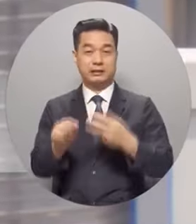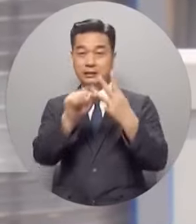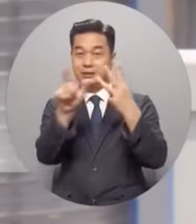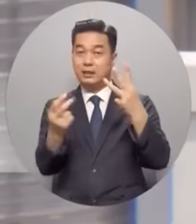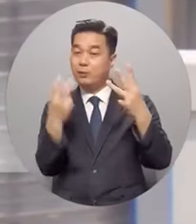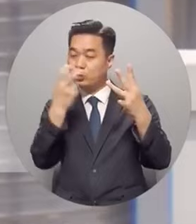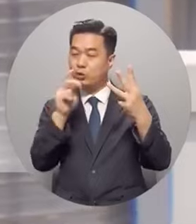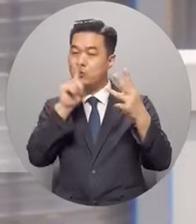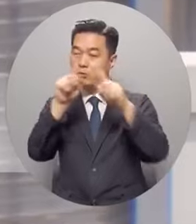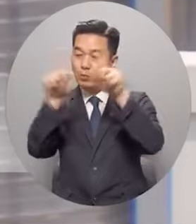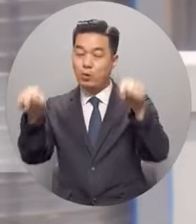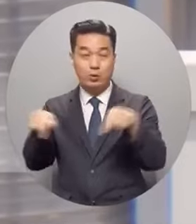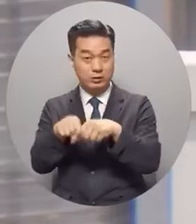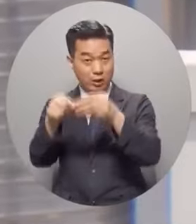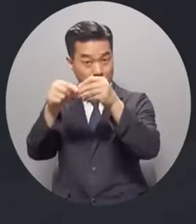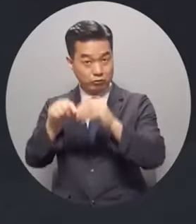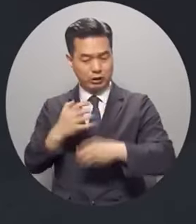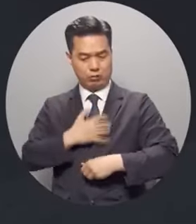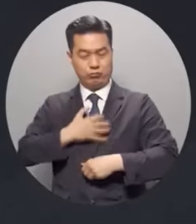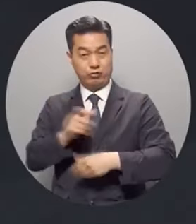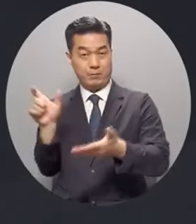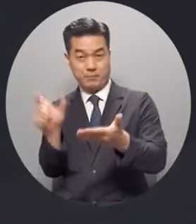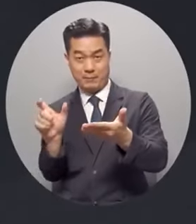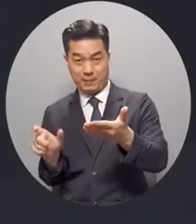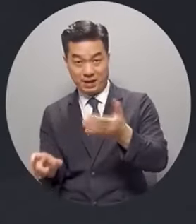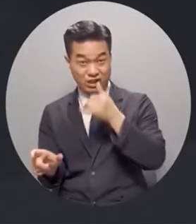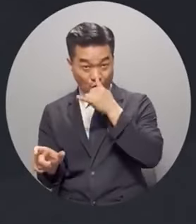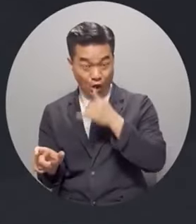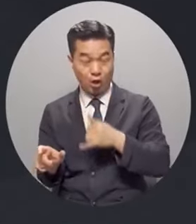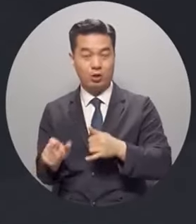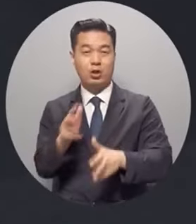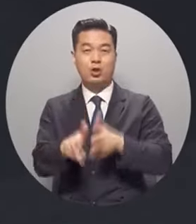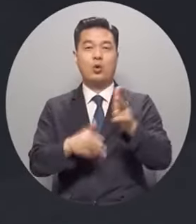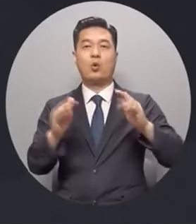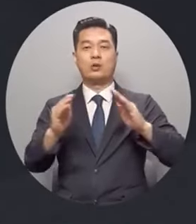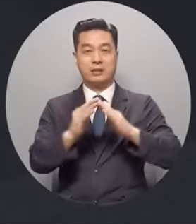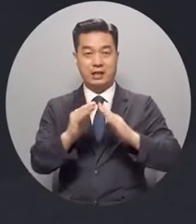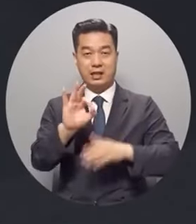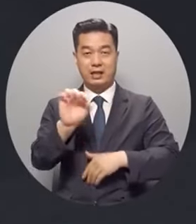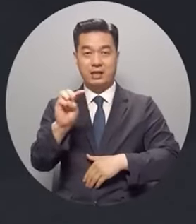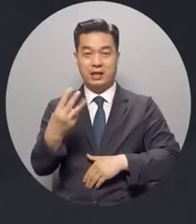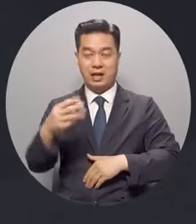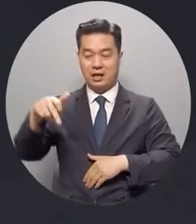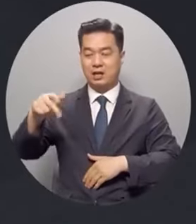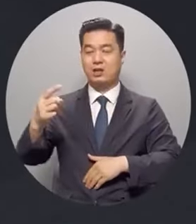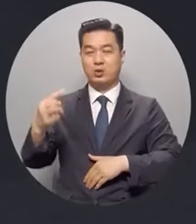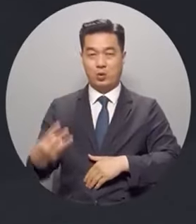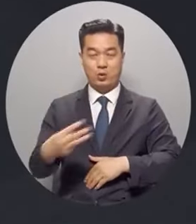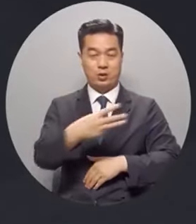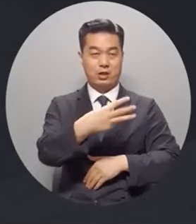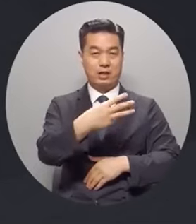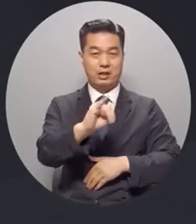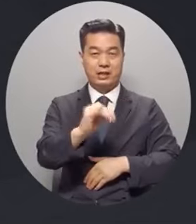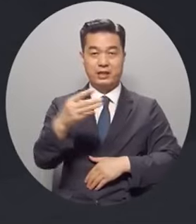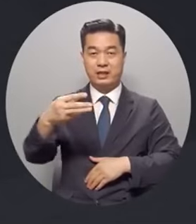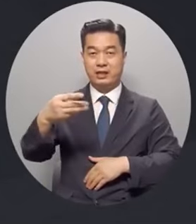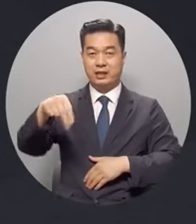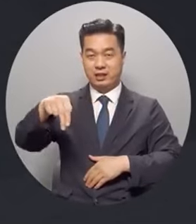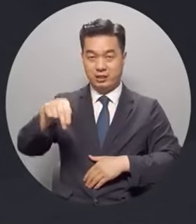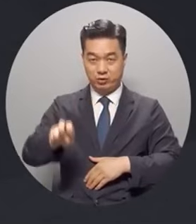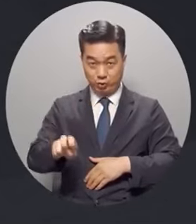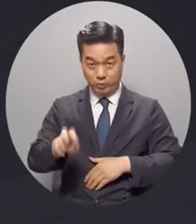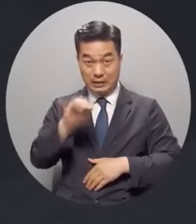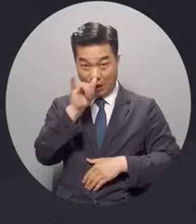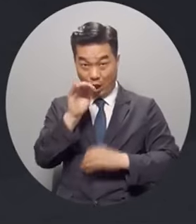보고서에도 구체적인 우려가 적시됐습니다. 공장에 알코올, 리튬 등 다량의 위험물이 있어 상황 발생